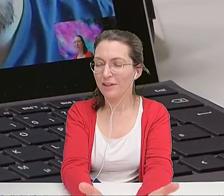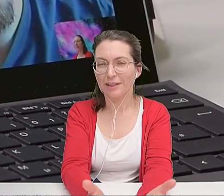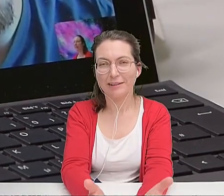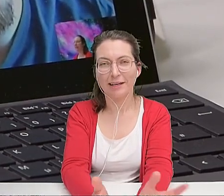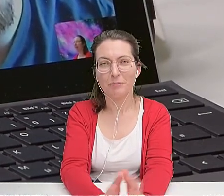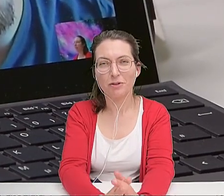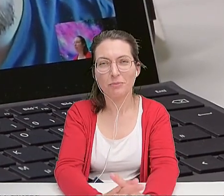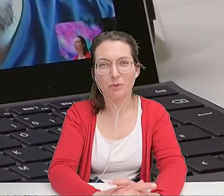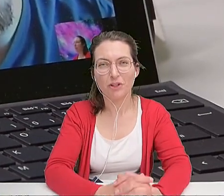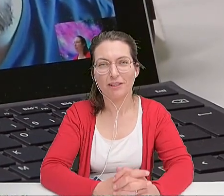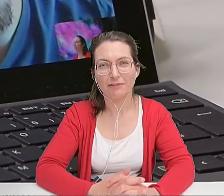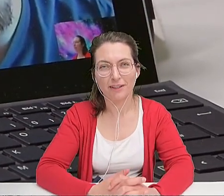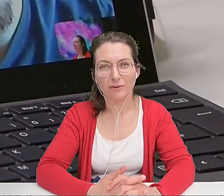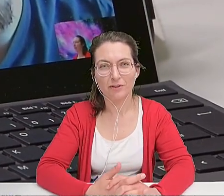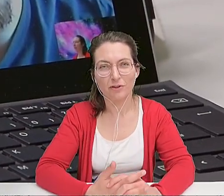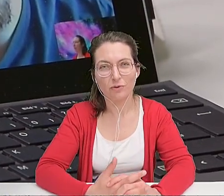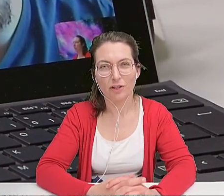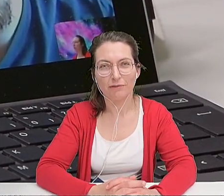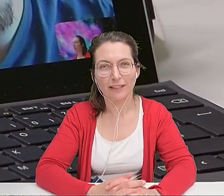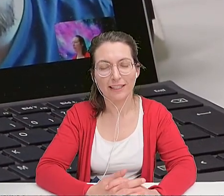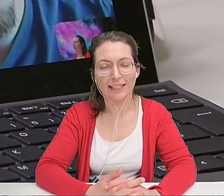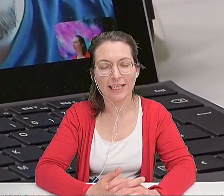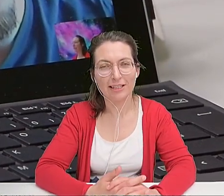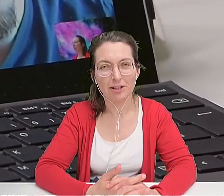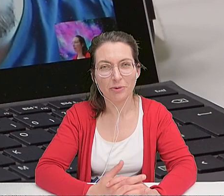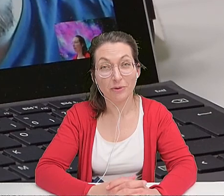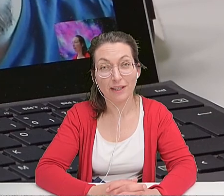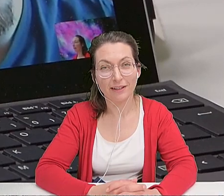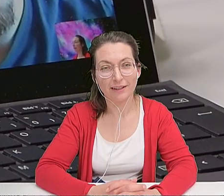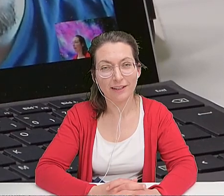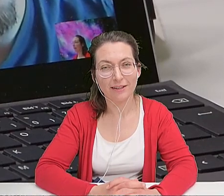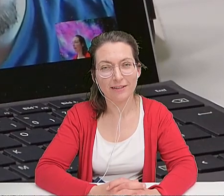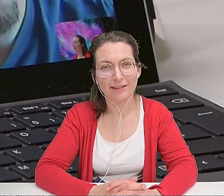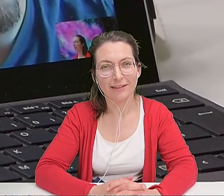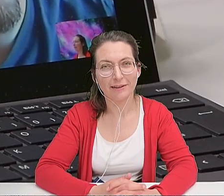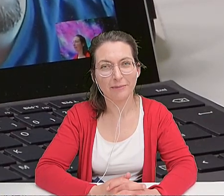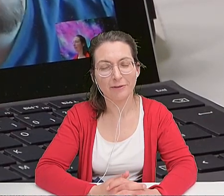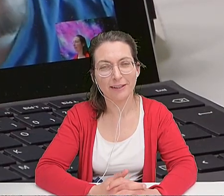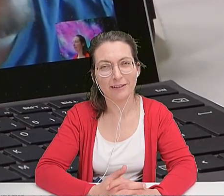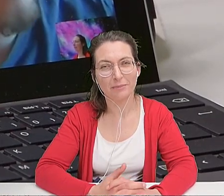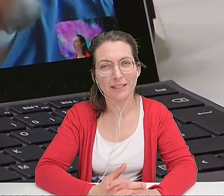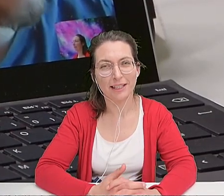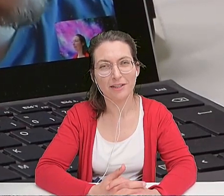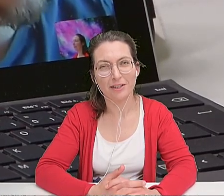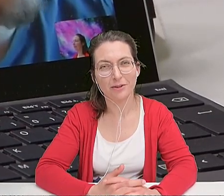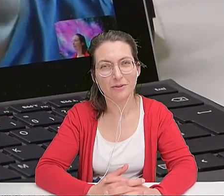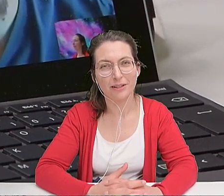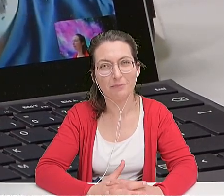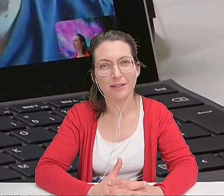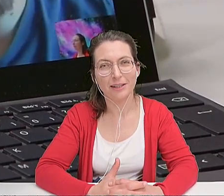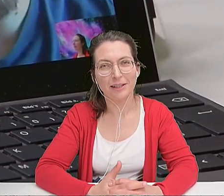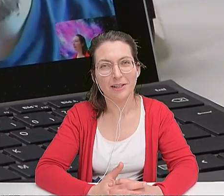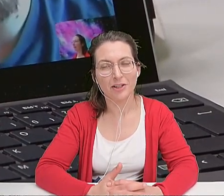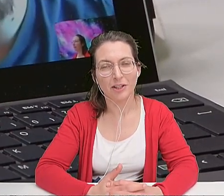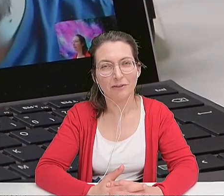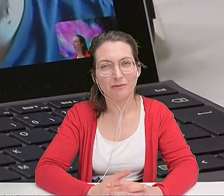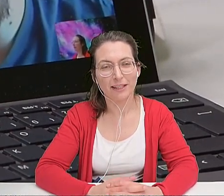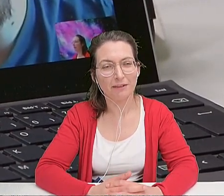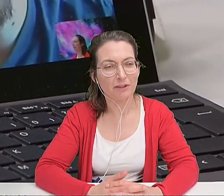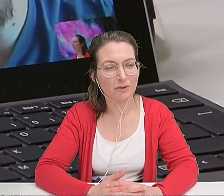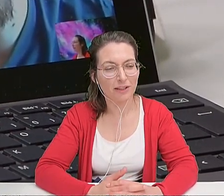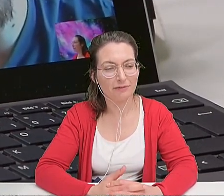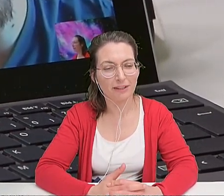ihr noch eine Abschlussbotschaft an unsere Zuschauer, vielleicht an die Eltern oder an Kinder, die vielleicht jetzt mit den Eltern auch